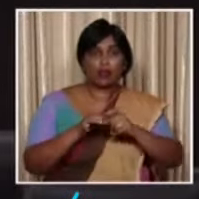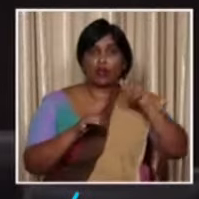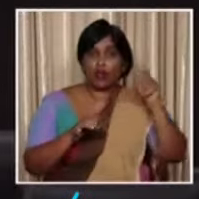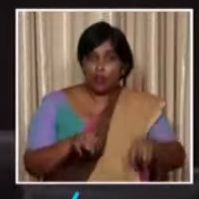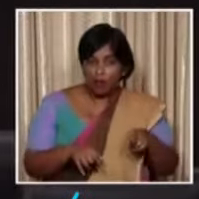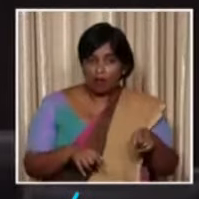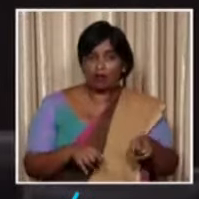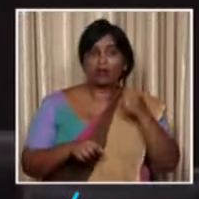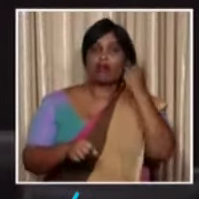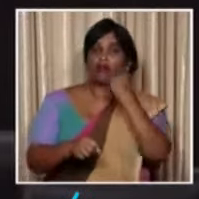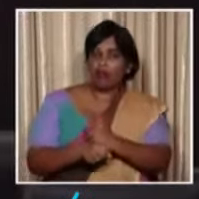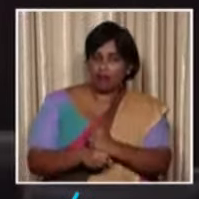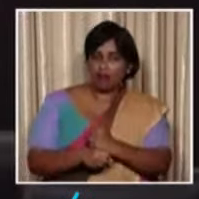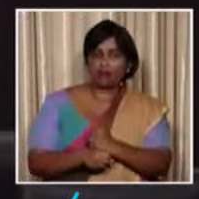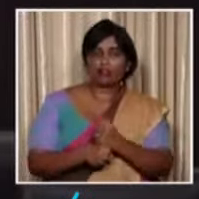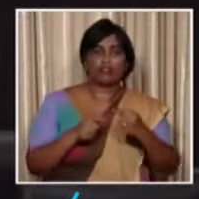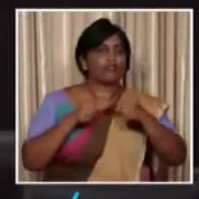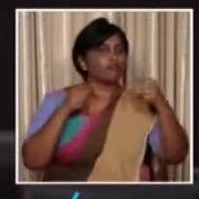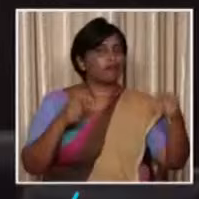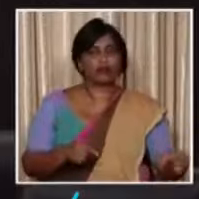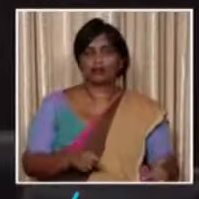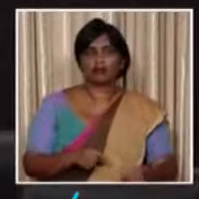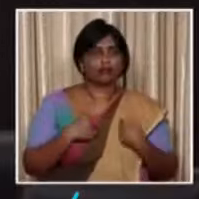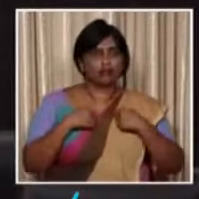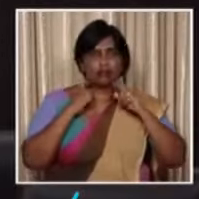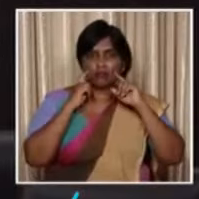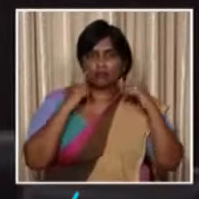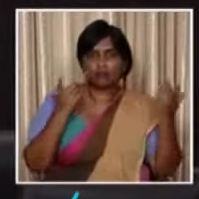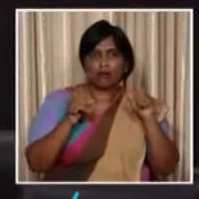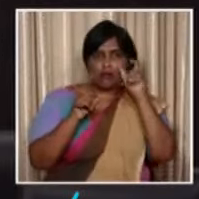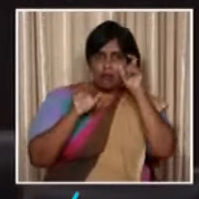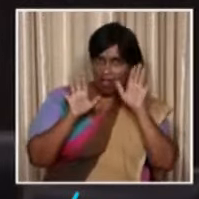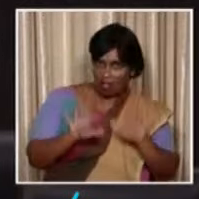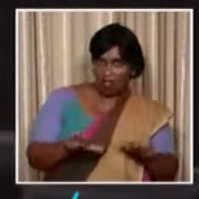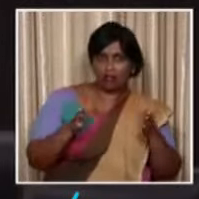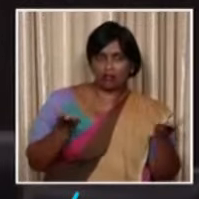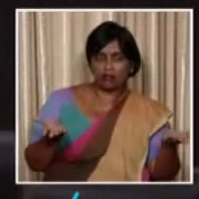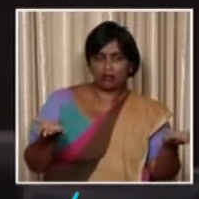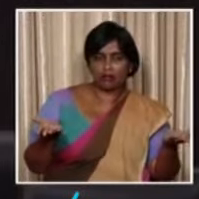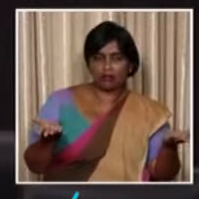මණ්ඩලයවත් ආණ්ඩුවවත් විපක්ෂයවත් මන් දන්නේ බලන් ඉන්නවද කියලා.